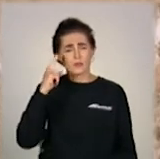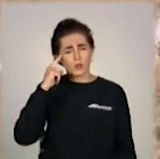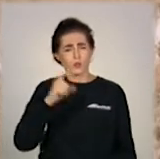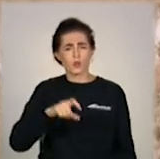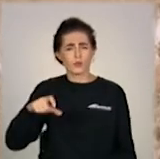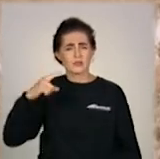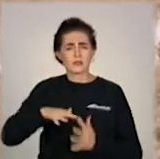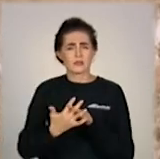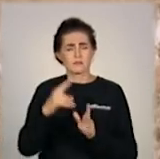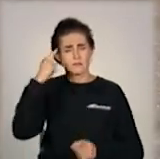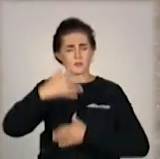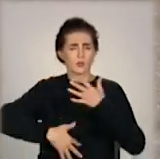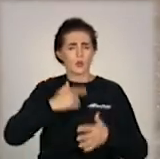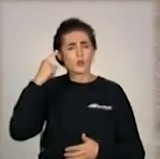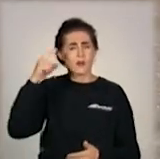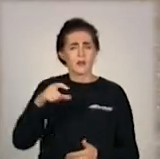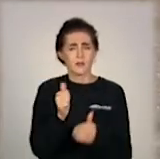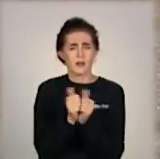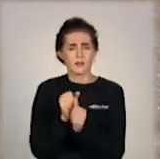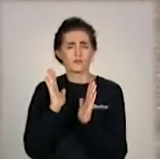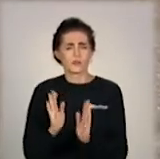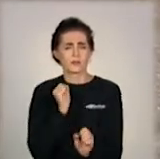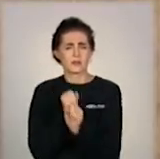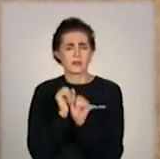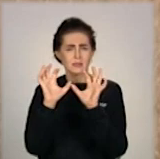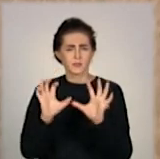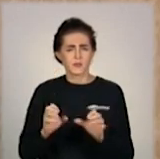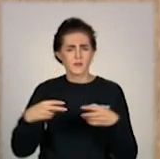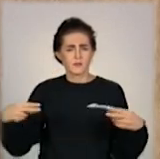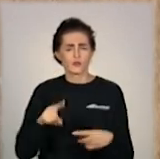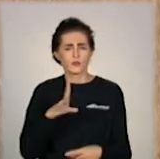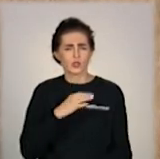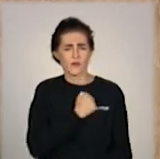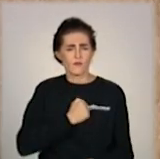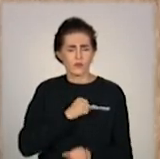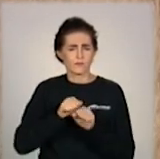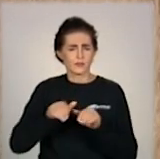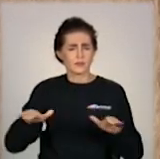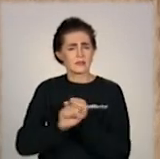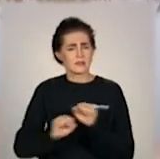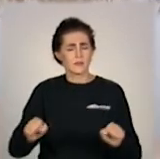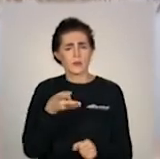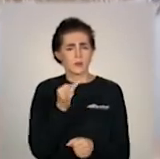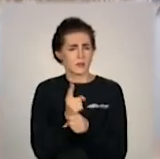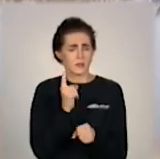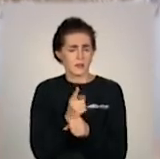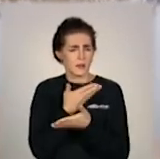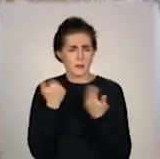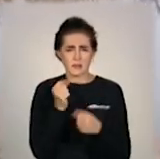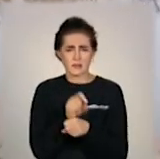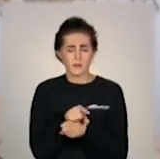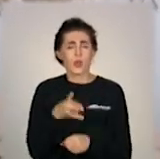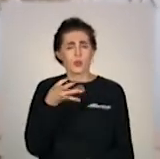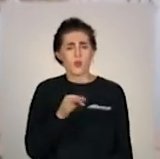бо думали, що біля річки створять заповідник, де випасати худобу не можна, а заказник нікому не заважає. Рибалка Віталій каже,